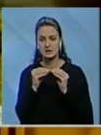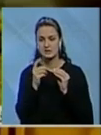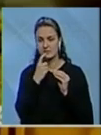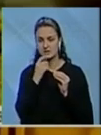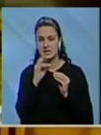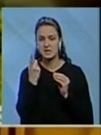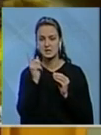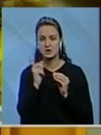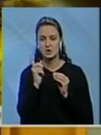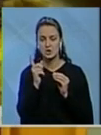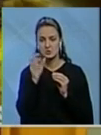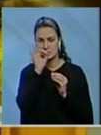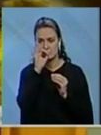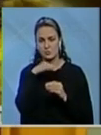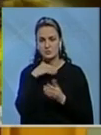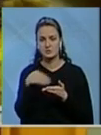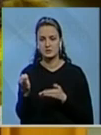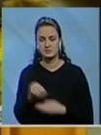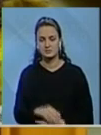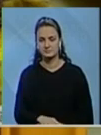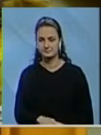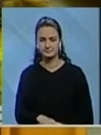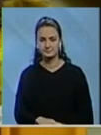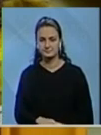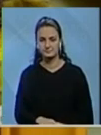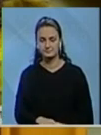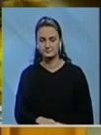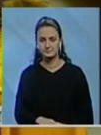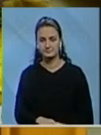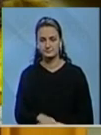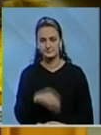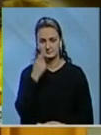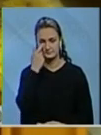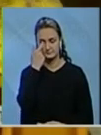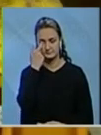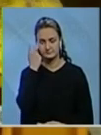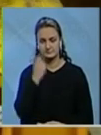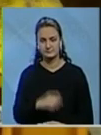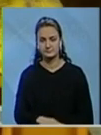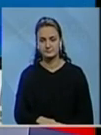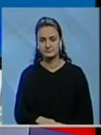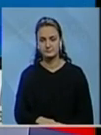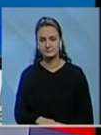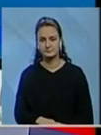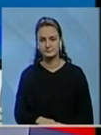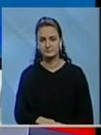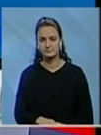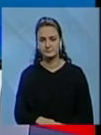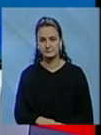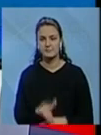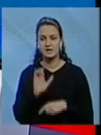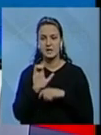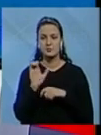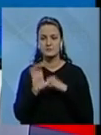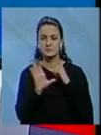1 კილოგრამ საქონლის ხორცს იყიდი. და